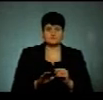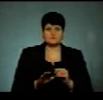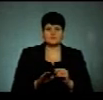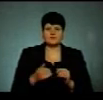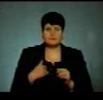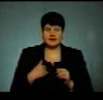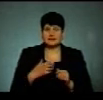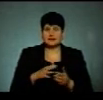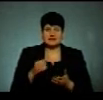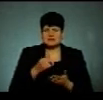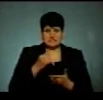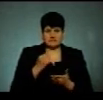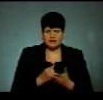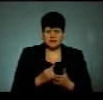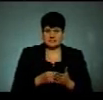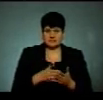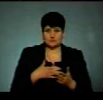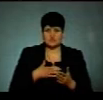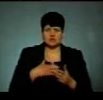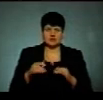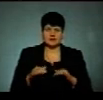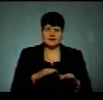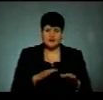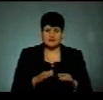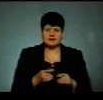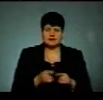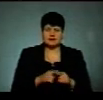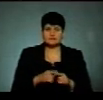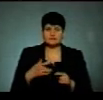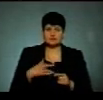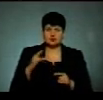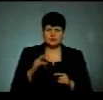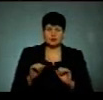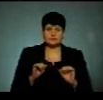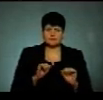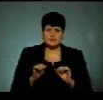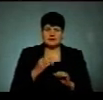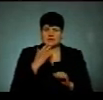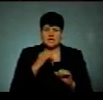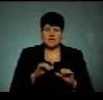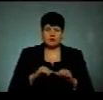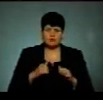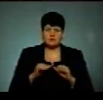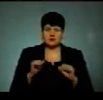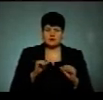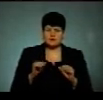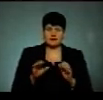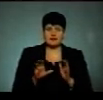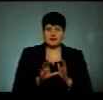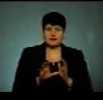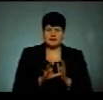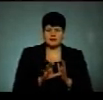тобто ми не затверджуємо ціну. Наша діяльність є строго регульована. Національна комісія регулювання